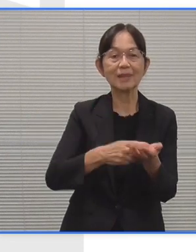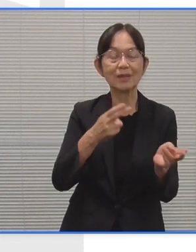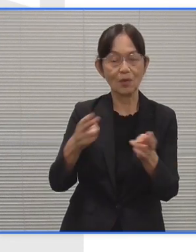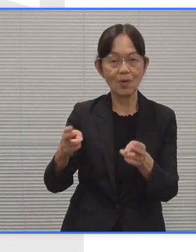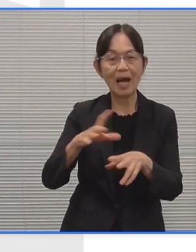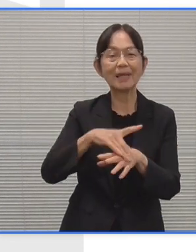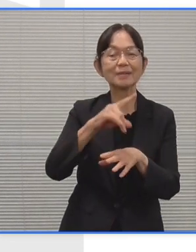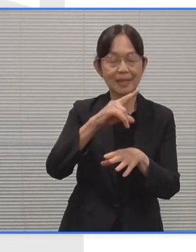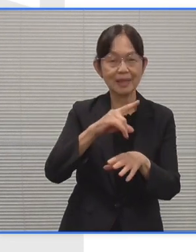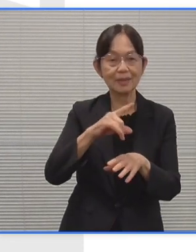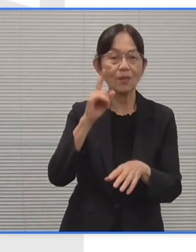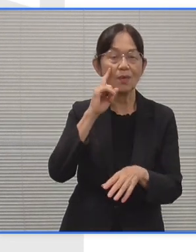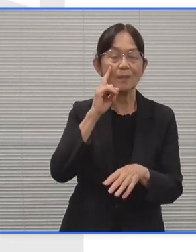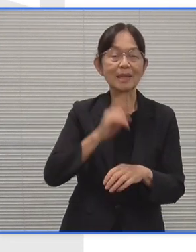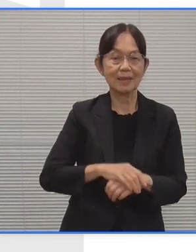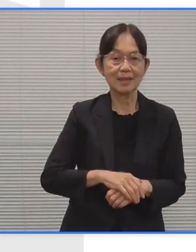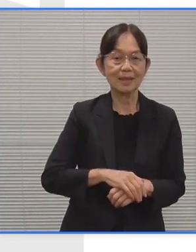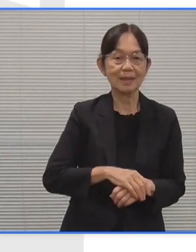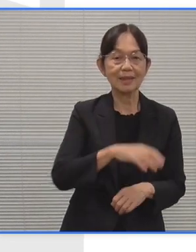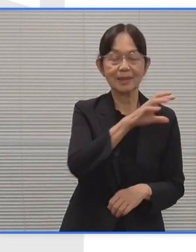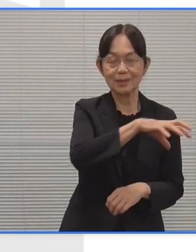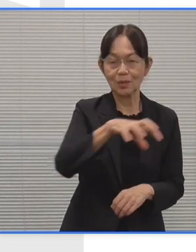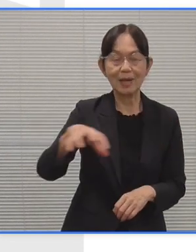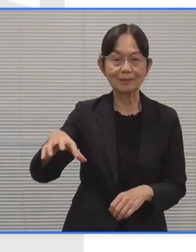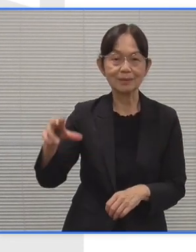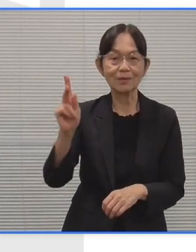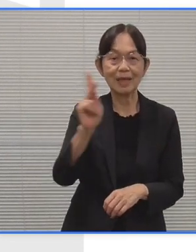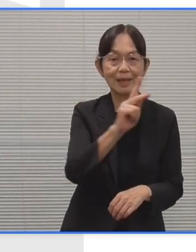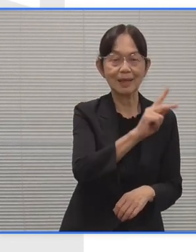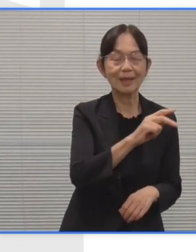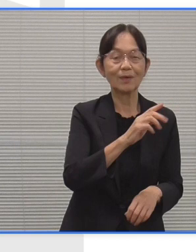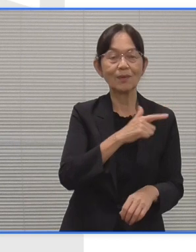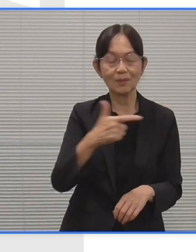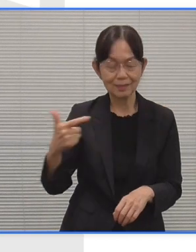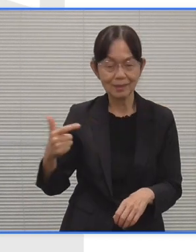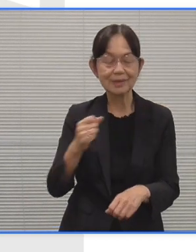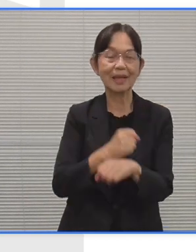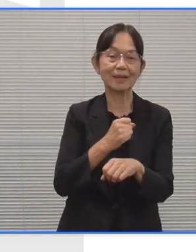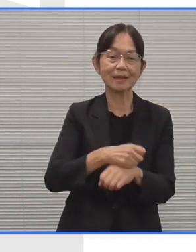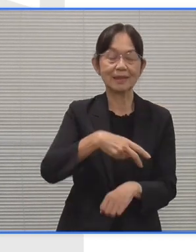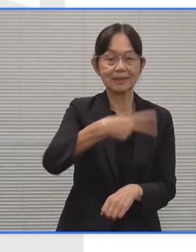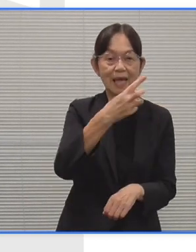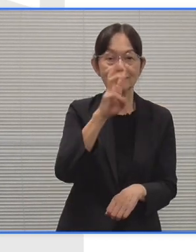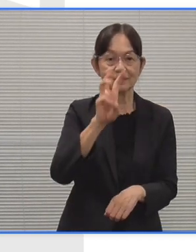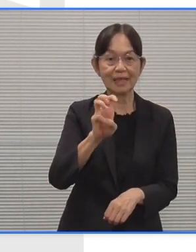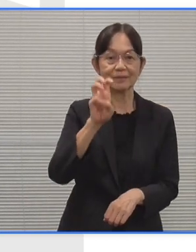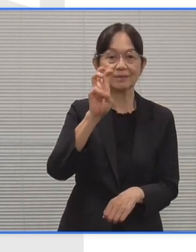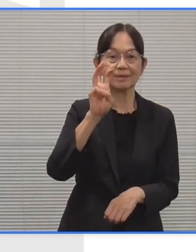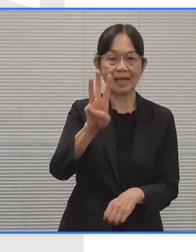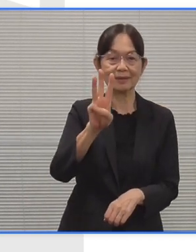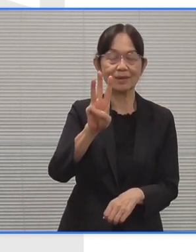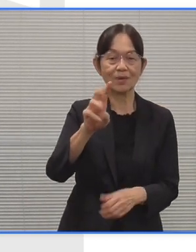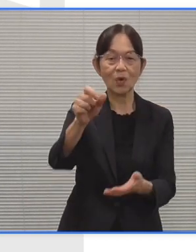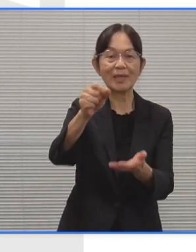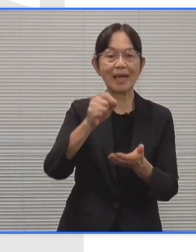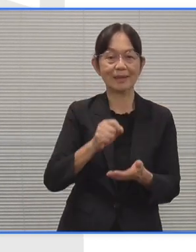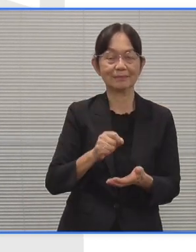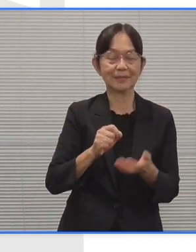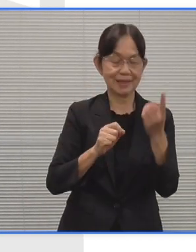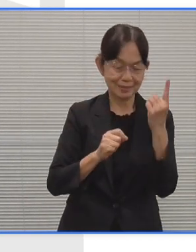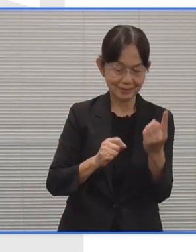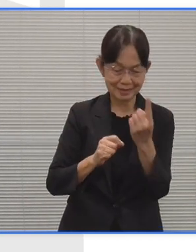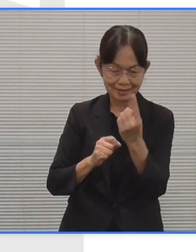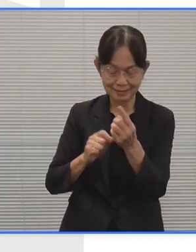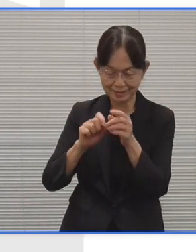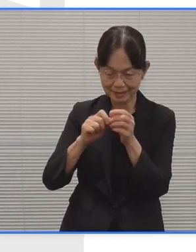組みでしたので、所管の方はもう本当大変だったんですけれども、233のご提案を一つ一